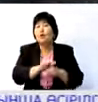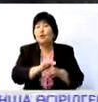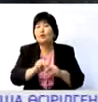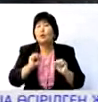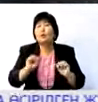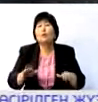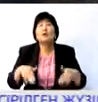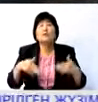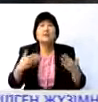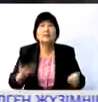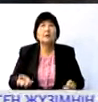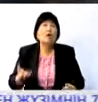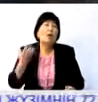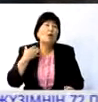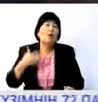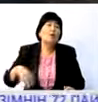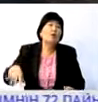береді. Қызылорда өңірінде